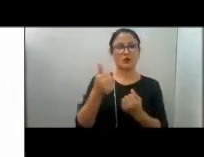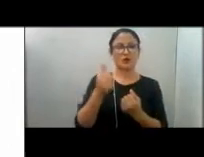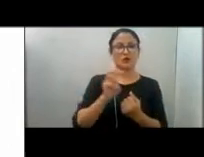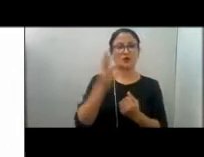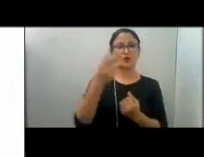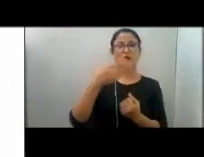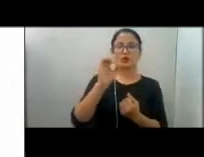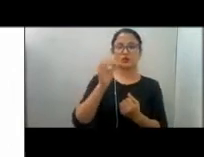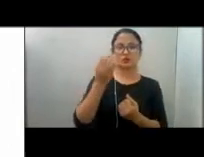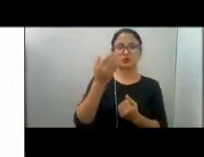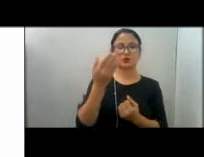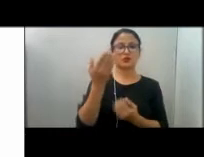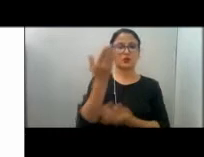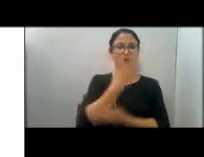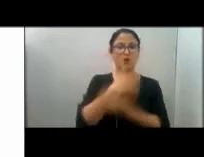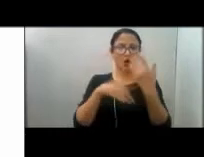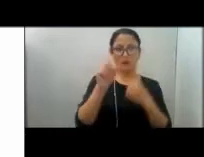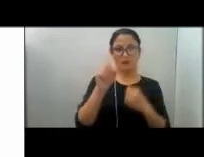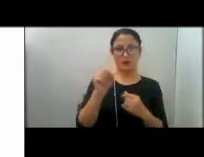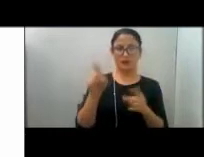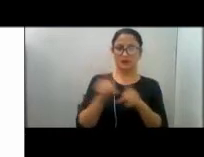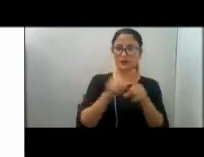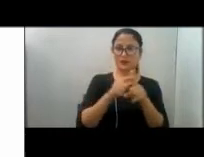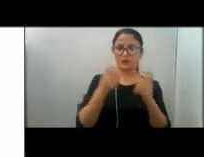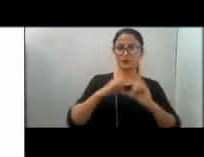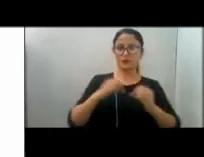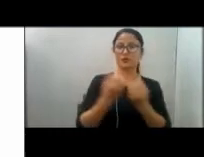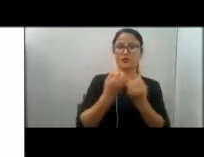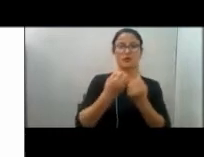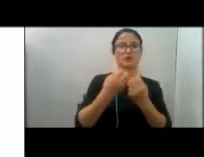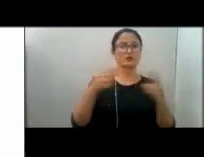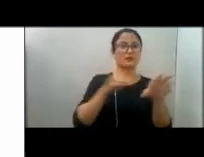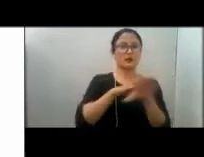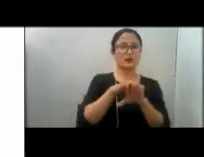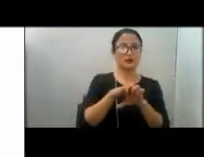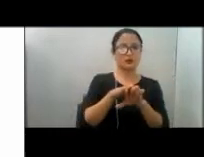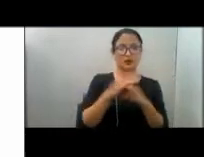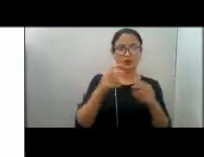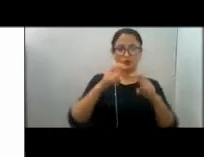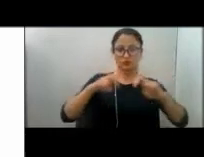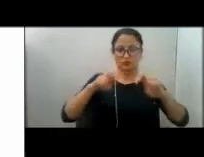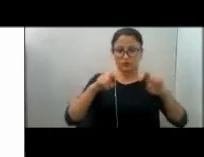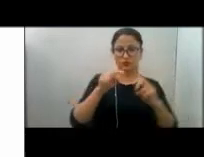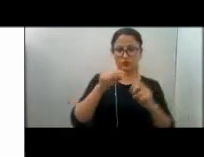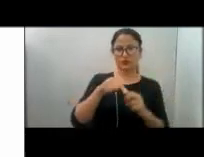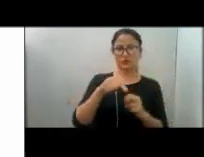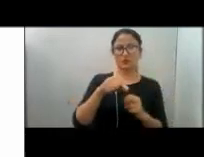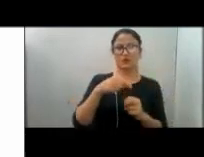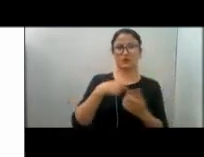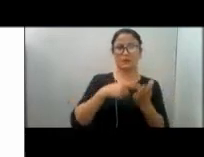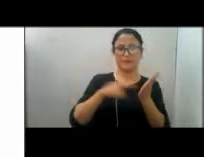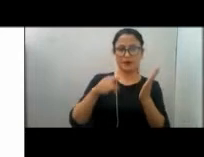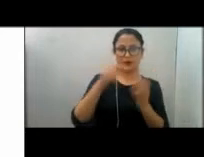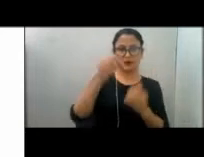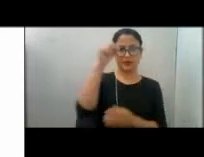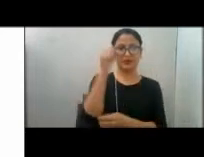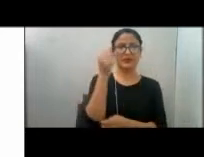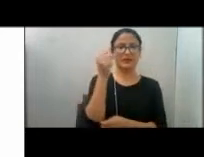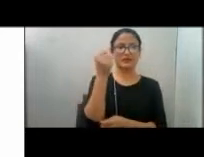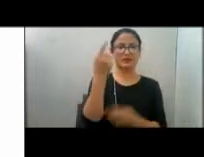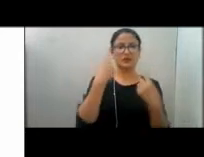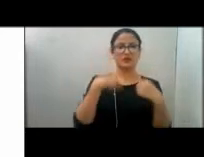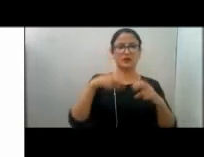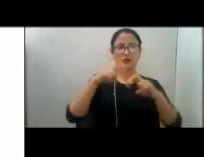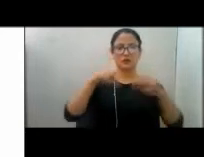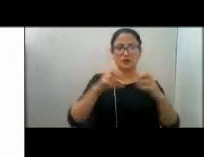WHOको डिजेबिलिटी एसेसमेन्ट स्केल पनि युज गरिएको छ यसमा र यो स्टडीको चाहिँ एथिकल एप्रुभल राष्ट्रिय स्वास्थ्य